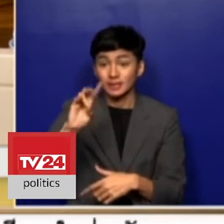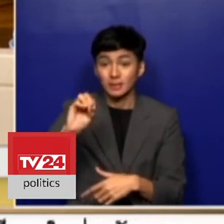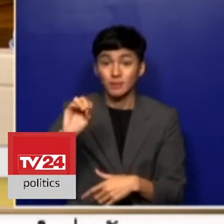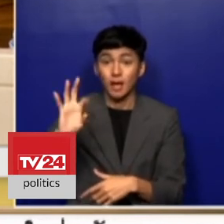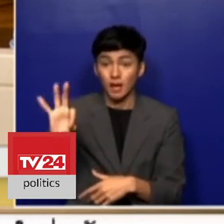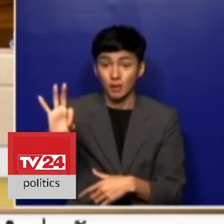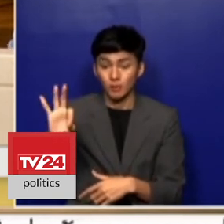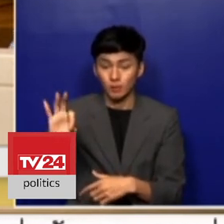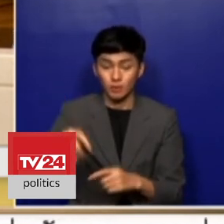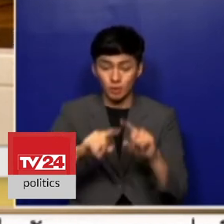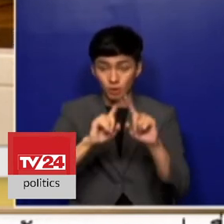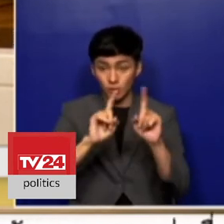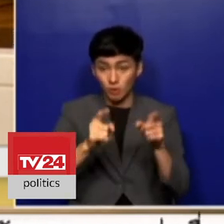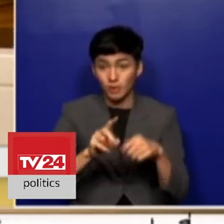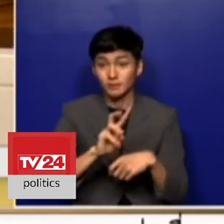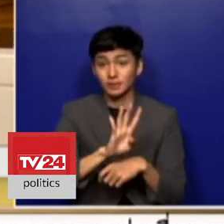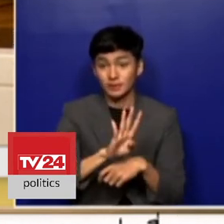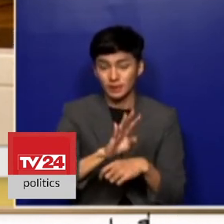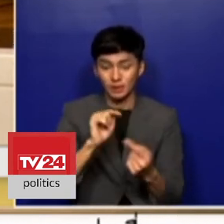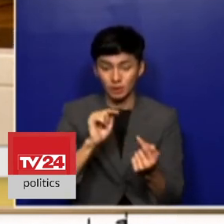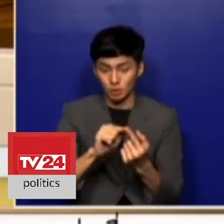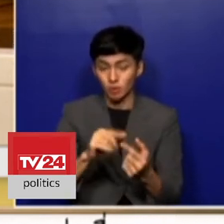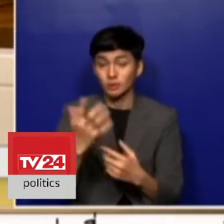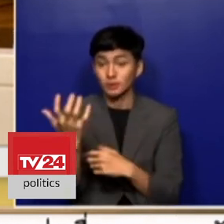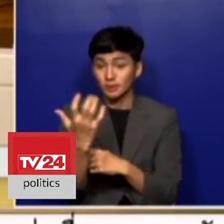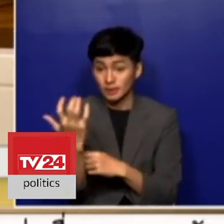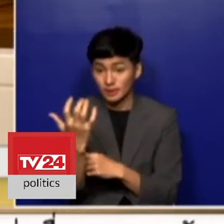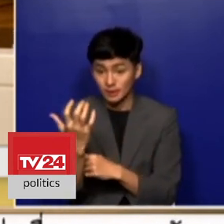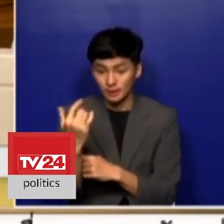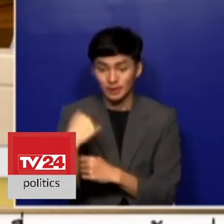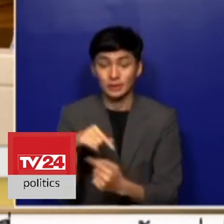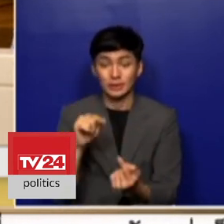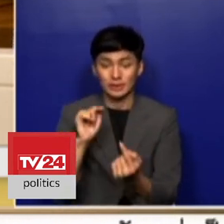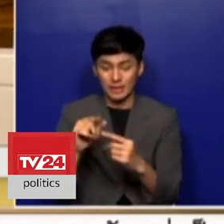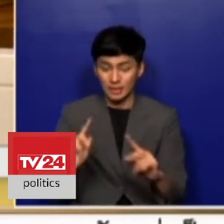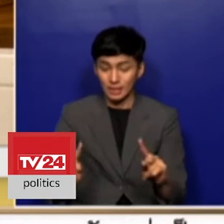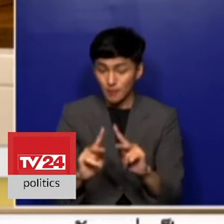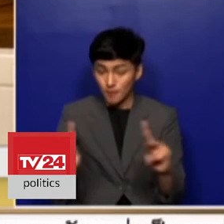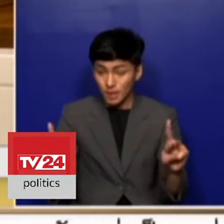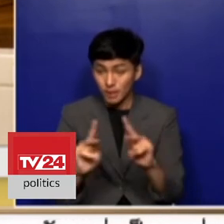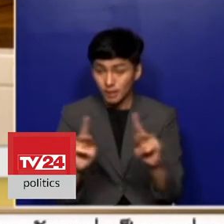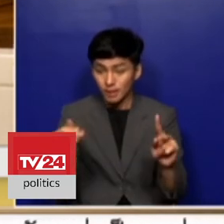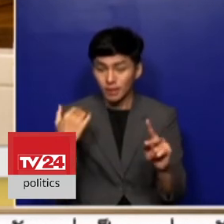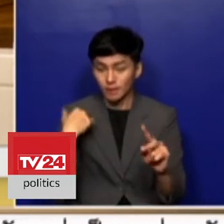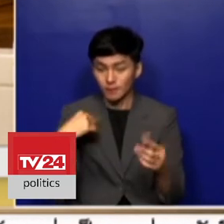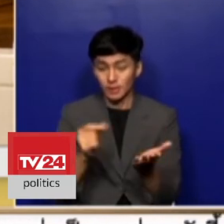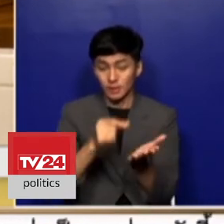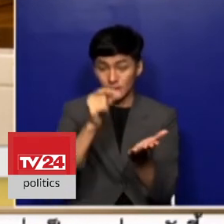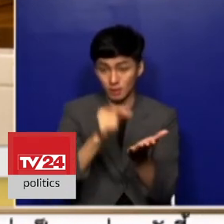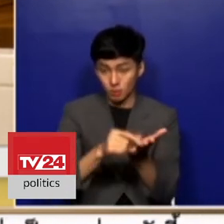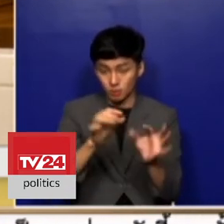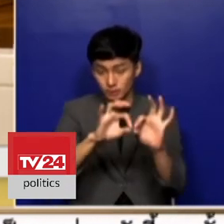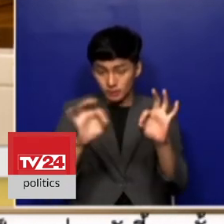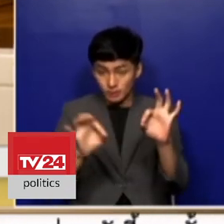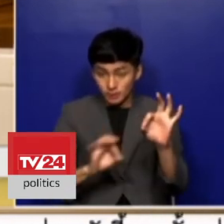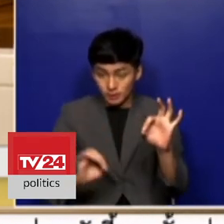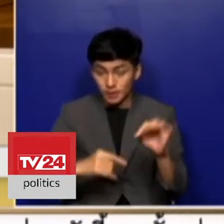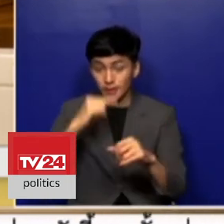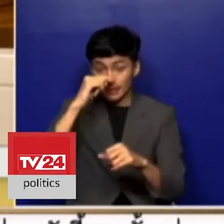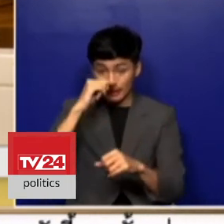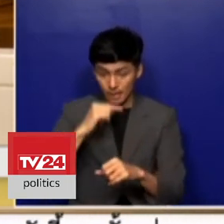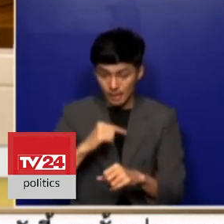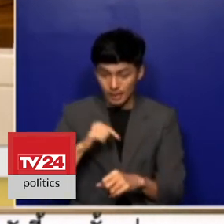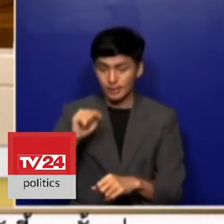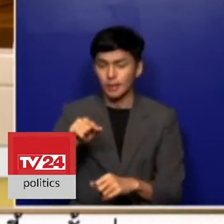ประเด็นพาณิชย์อิเล็กทรอนิกส์หรืออีคอมเมิร์ซกรรมาธิการได้ระบุในรายงานว่าไทยอาจ